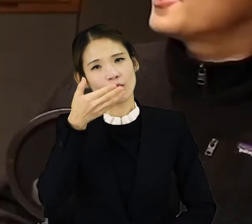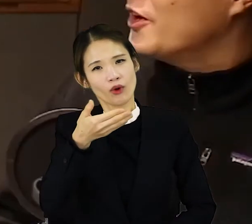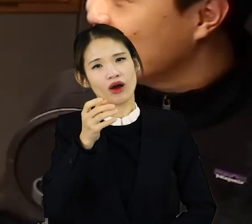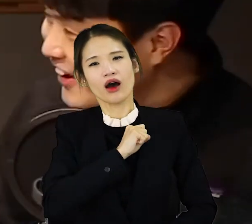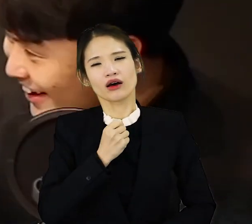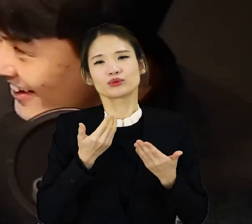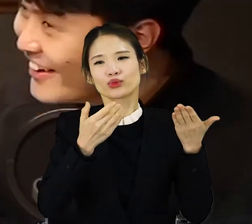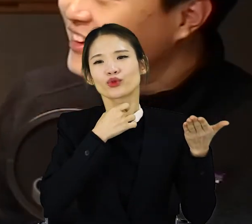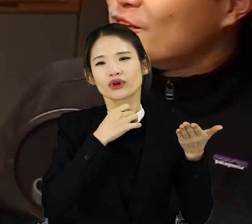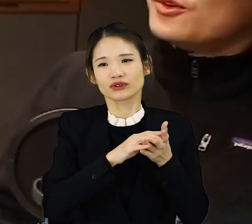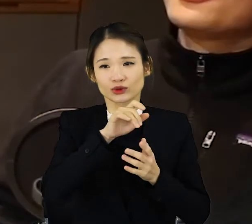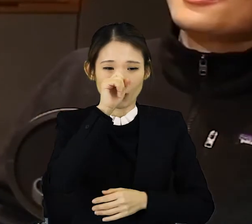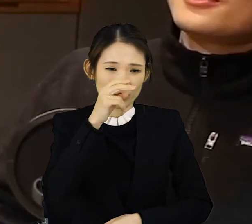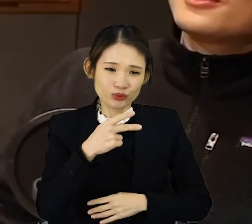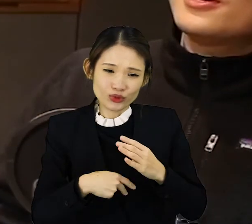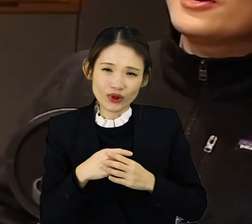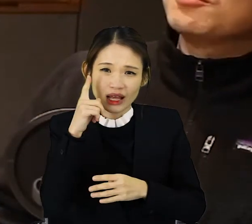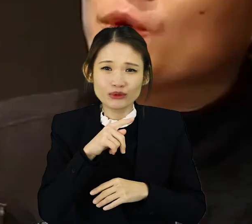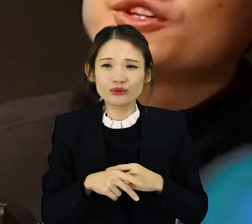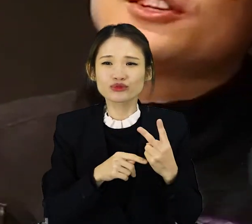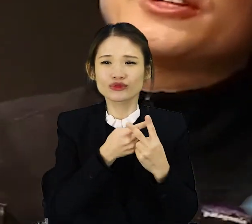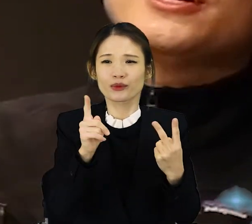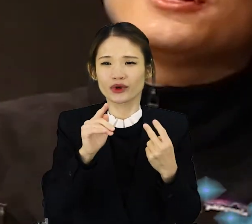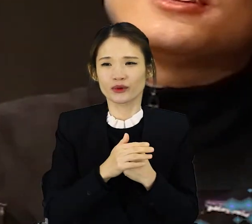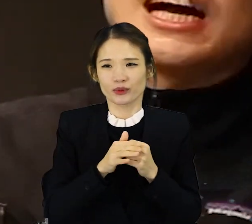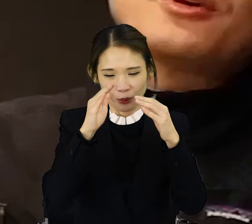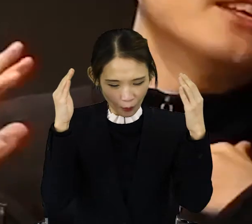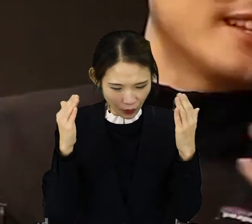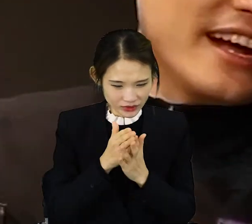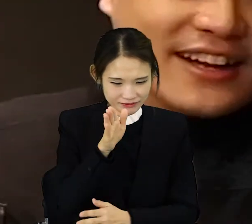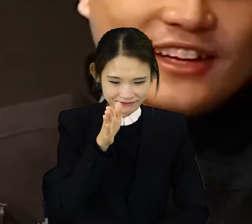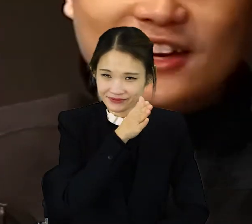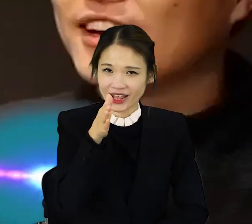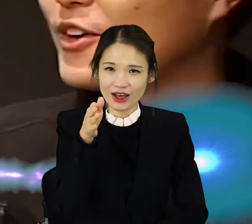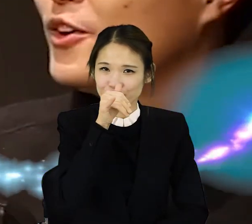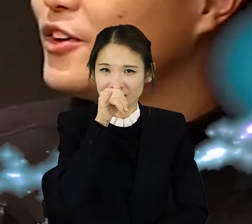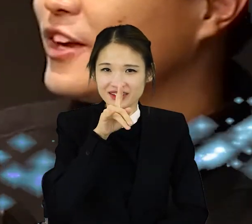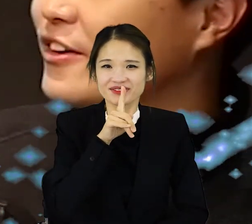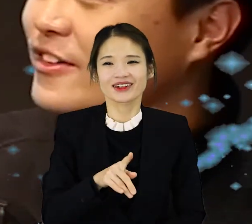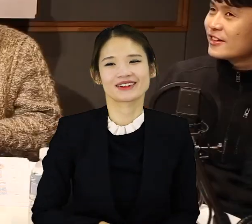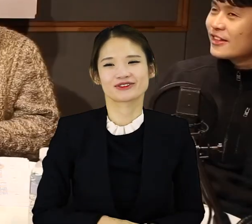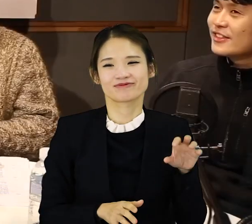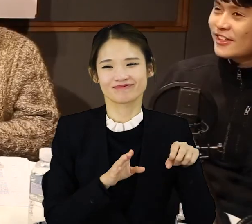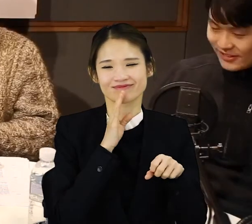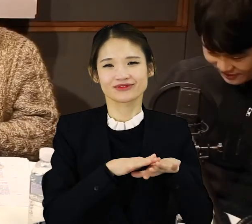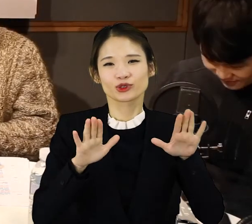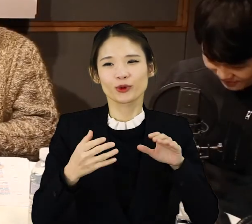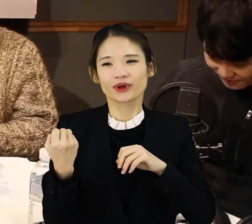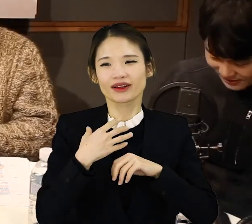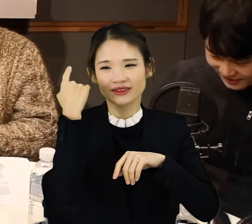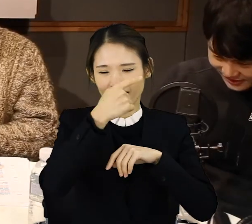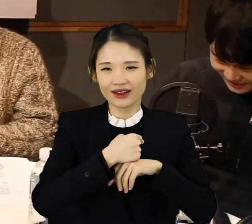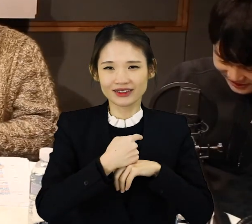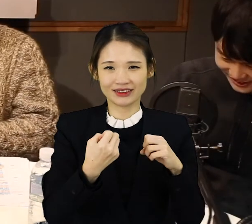기증해야겠다. 그럼 좋은 프로였다는 거예요? 나쁜 프로였다는 거예요? 이거 지금. 모든 것에는 양면이 명과 있다. 악이 그럼요. 있다. 그런 거네요. 그럼요. 네. 맞습니다. 오늘 대답이